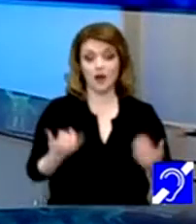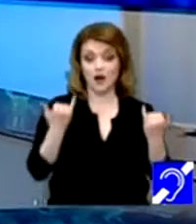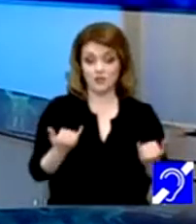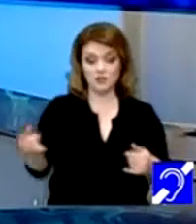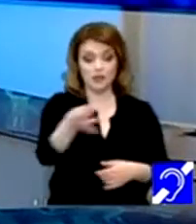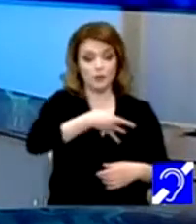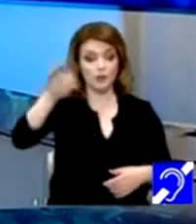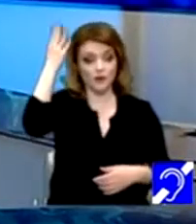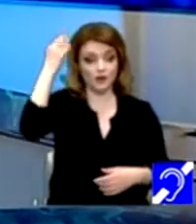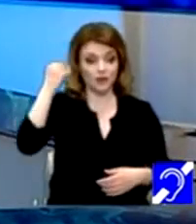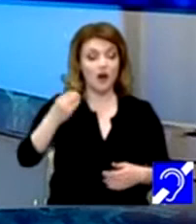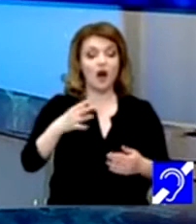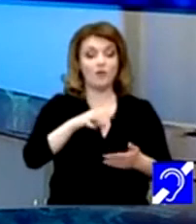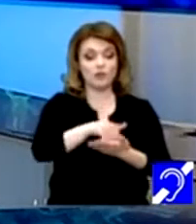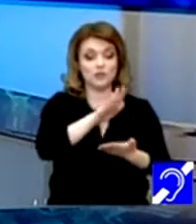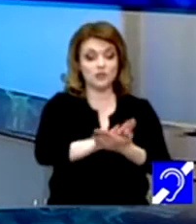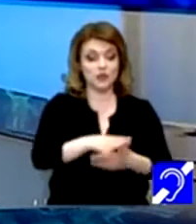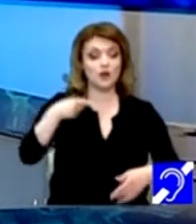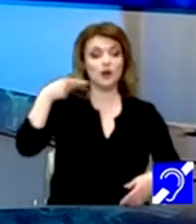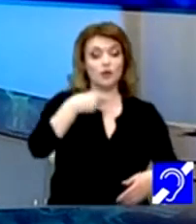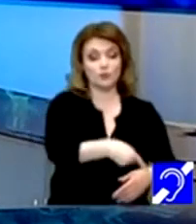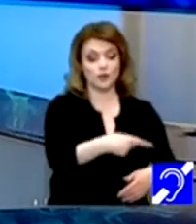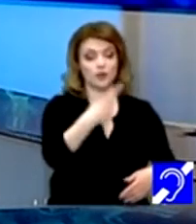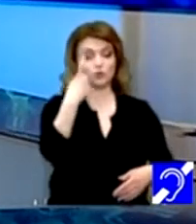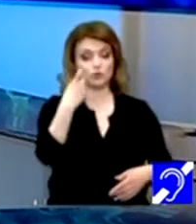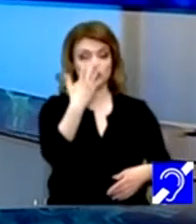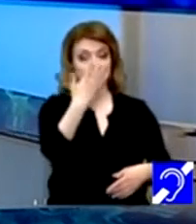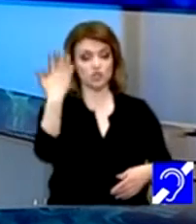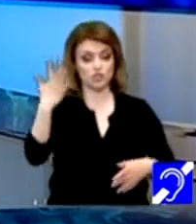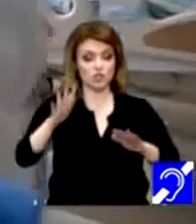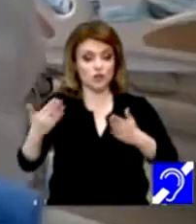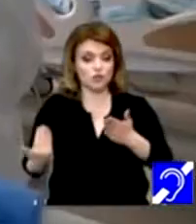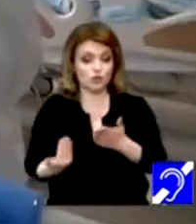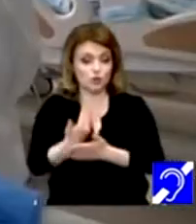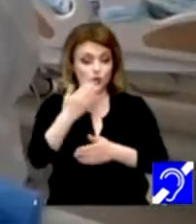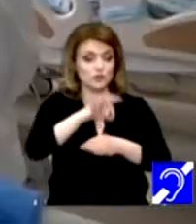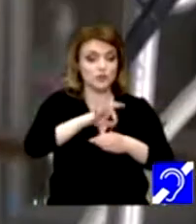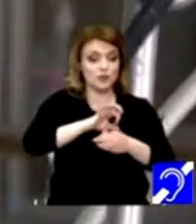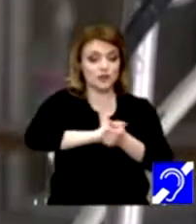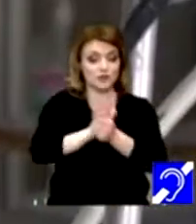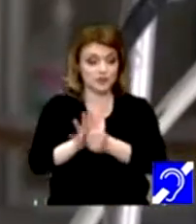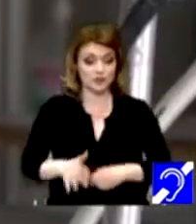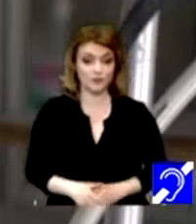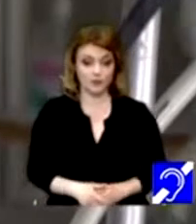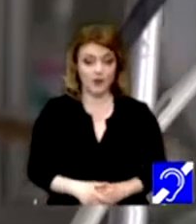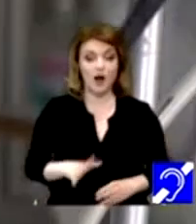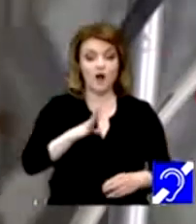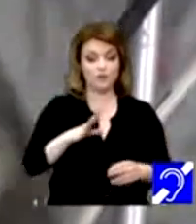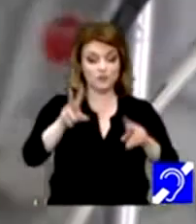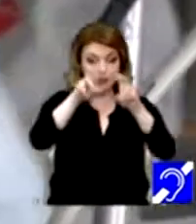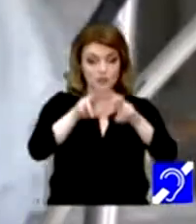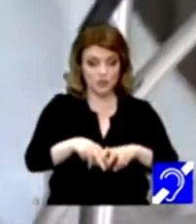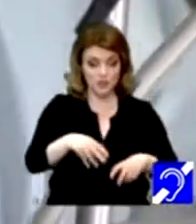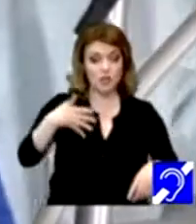Astăzi, în Republica Moldova au fost confirmate 1155 de cazuri noi de infectare cu COVID-19, după ce au fost